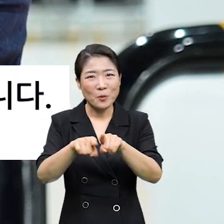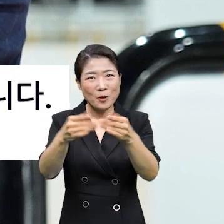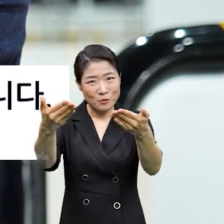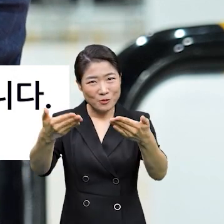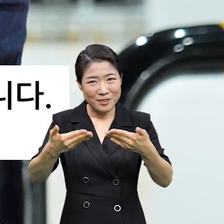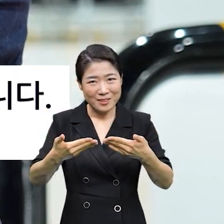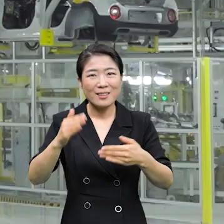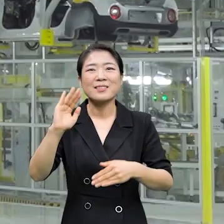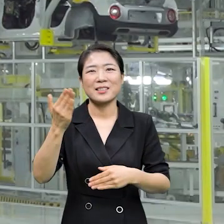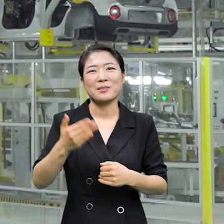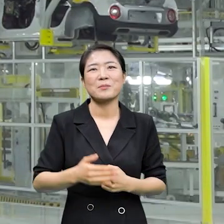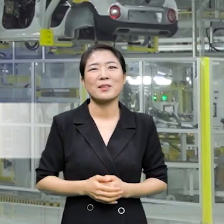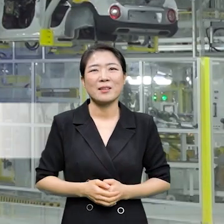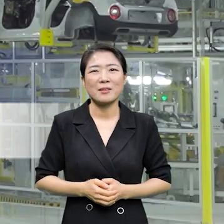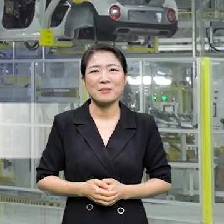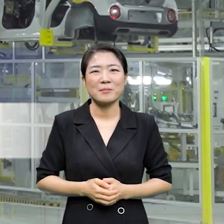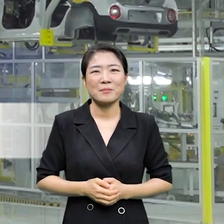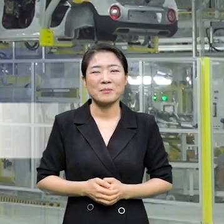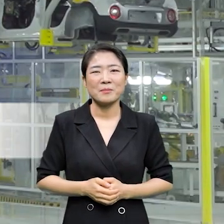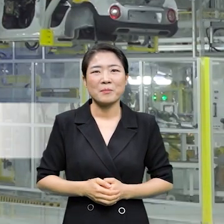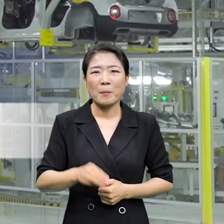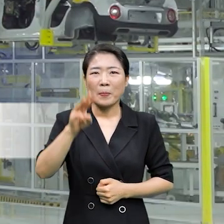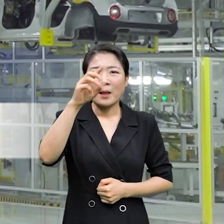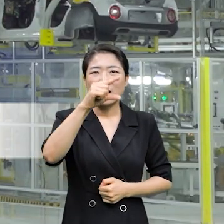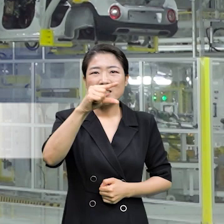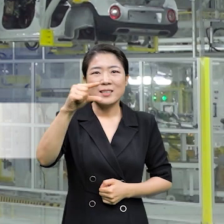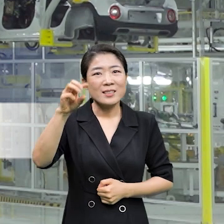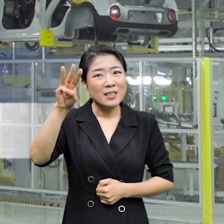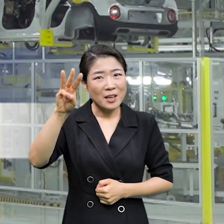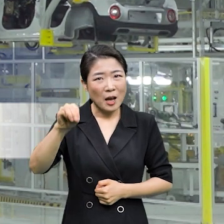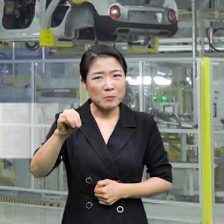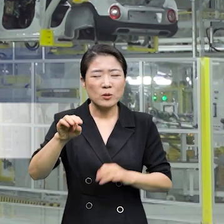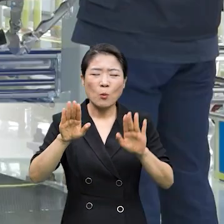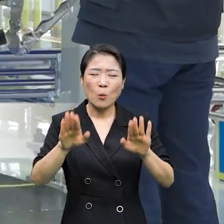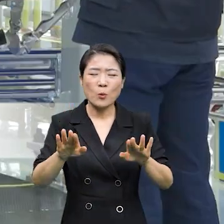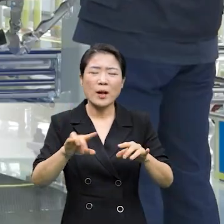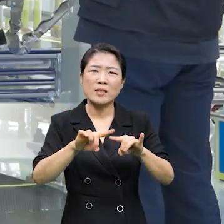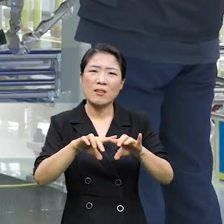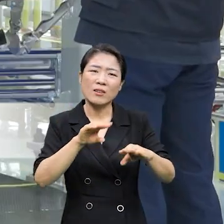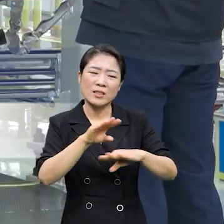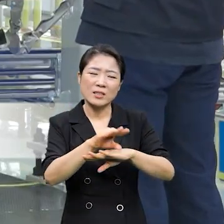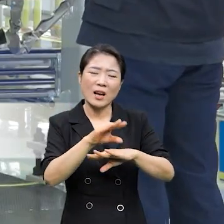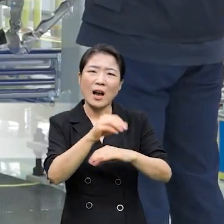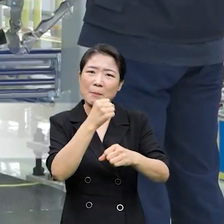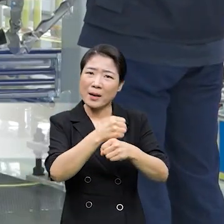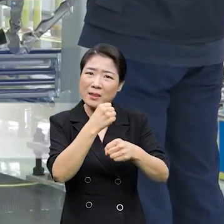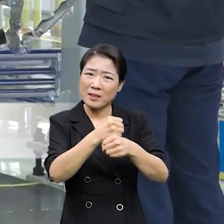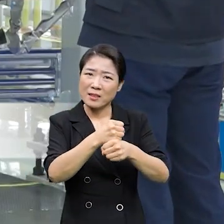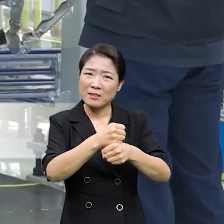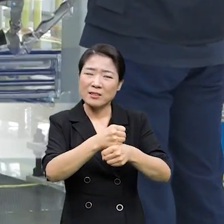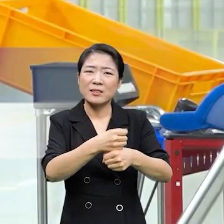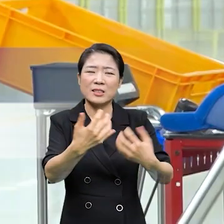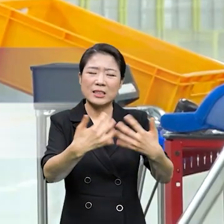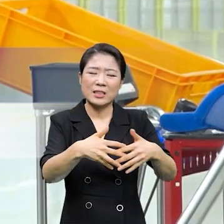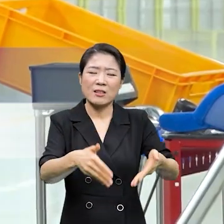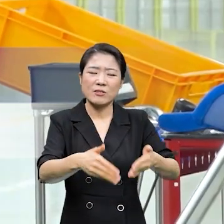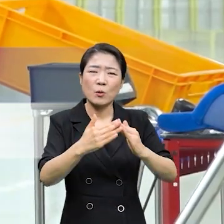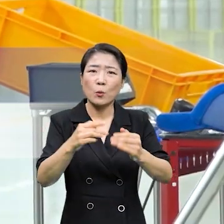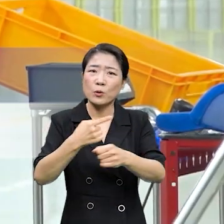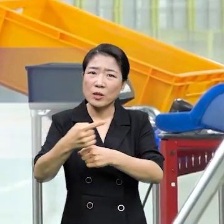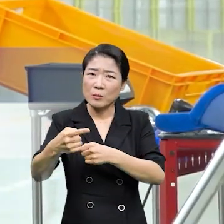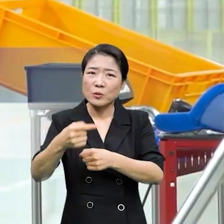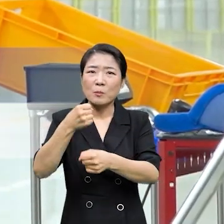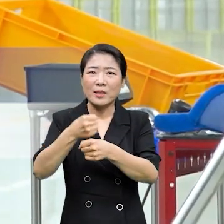해주셔야 되겠습니다. 광주 글로벌 모터스는 올해 안에 전기차 생산 설비를 갖추고 내년부터